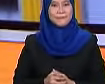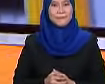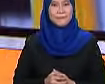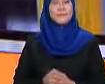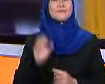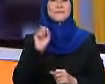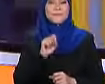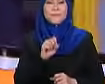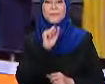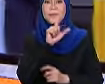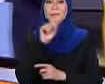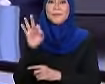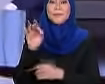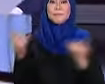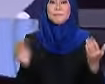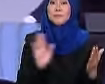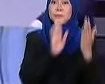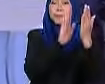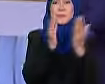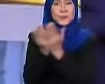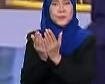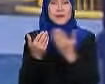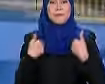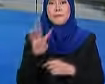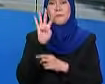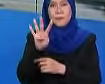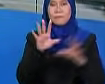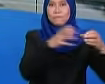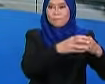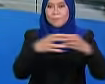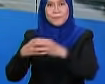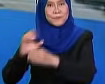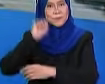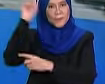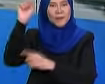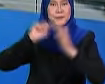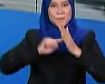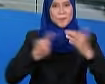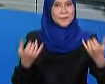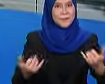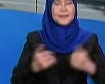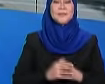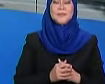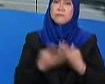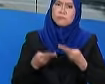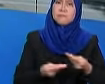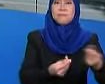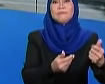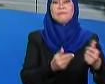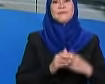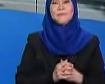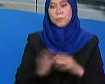Hai by Alif sesi persekolahan bersambung ke bagian 4 kepulauan pelajar di Sabah yang bermula hari ini berjalan lancar